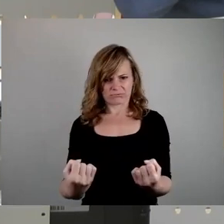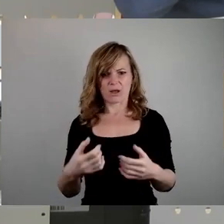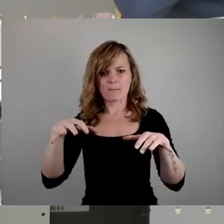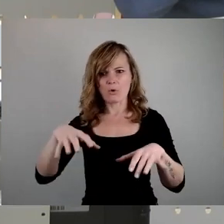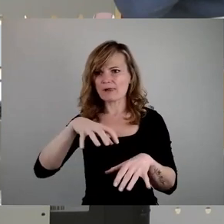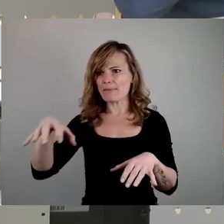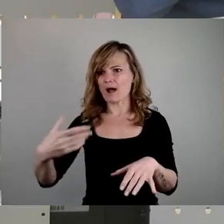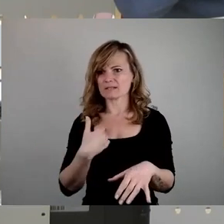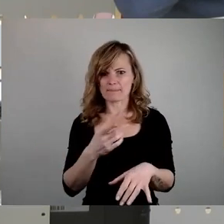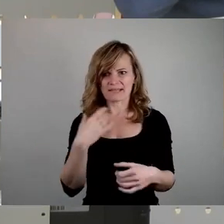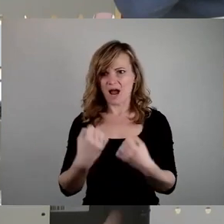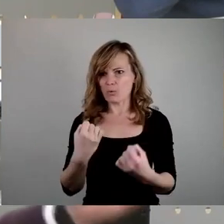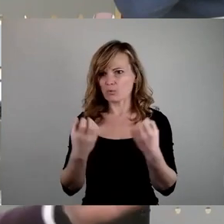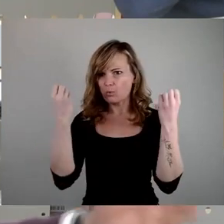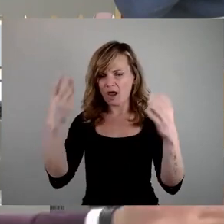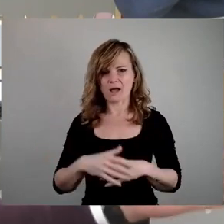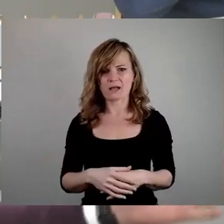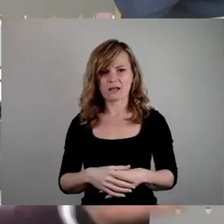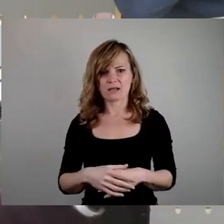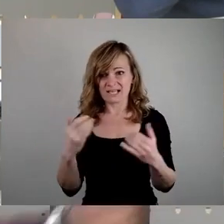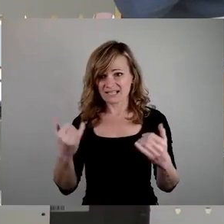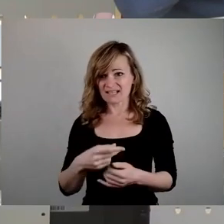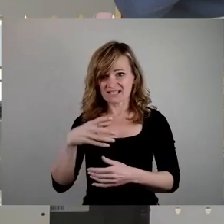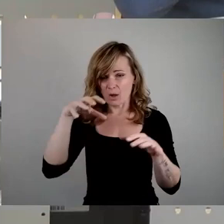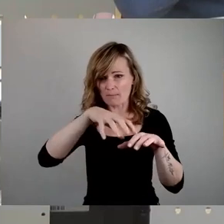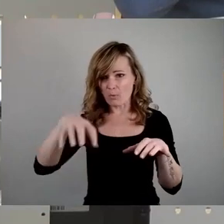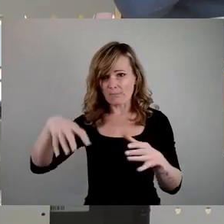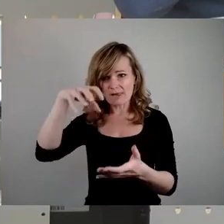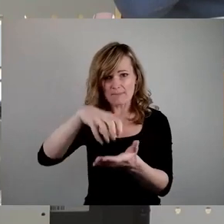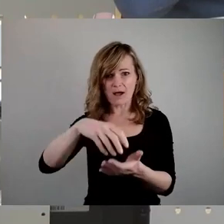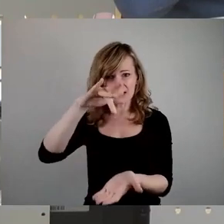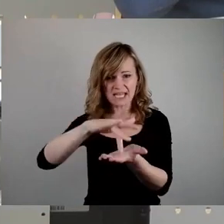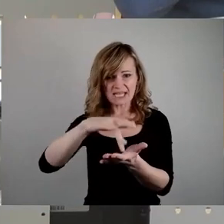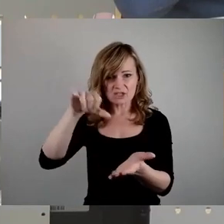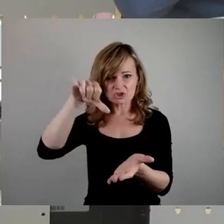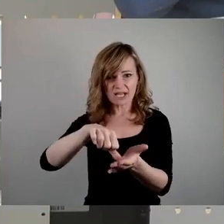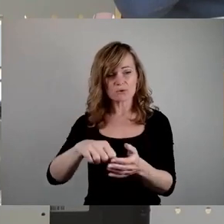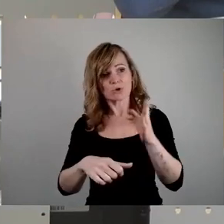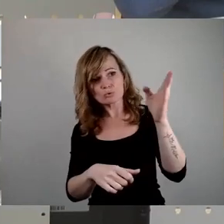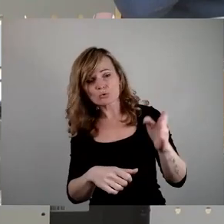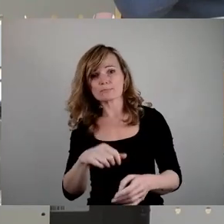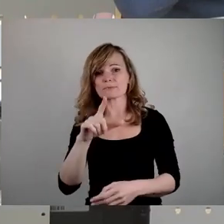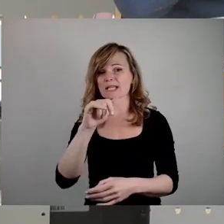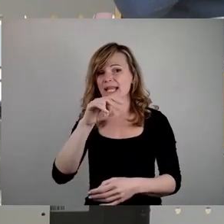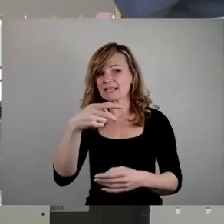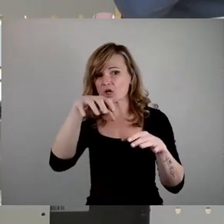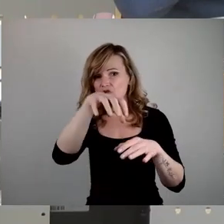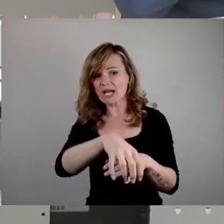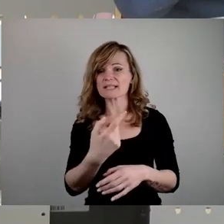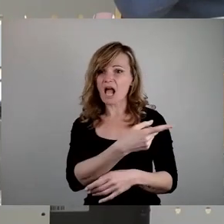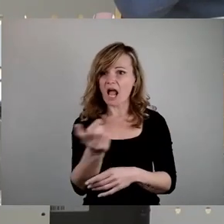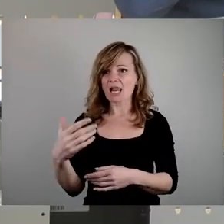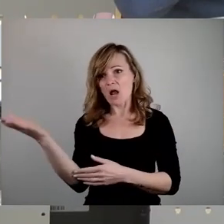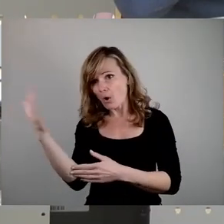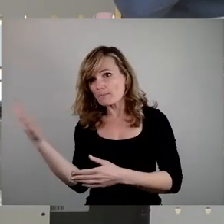noch. Wollen wir dann einen Möbelmarkt hier mitten in die Innenstadt bauen oder vielleicht hier drüben in die Lingnerstadt und dann die Leute alle mit dem Auto hier rüber